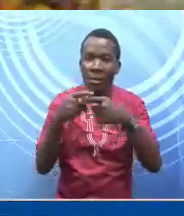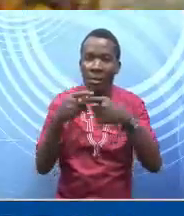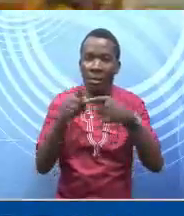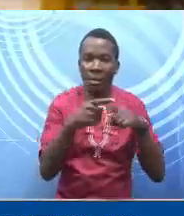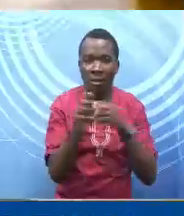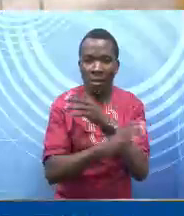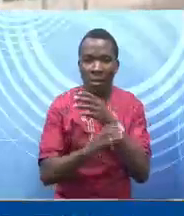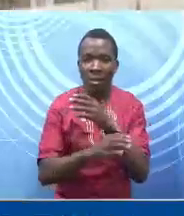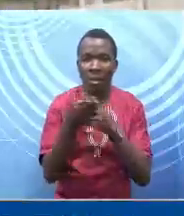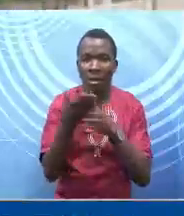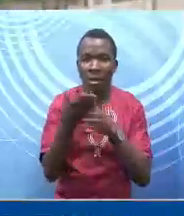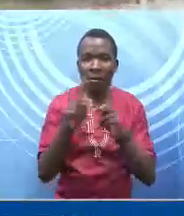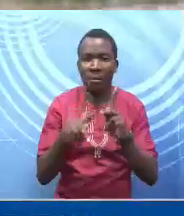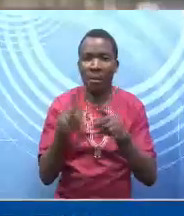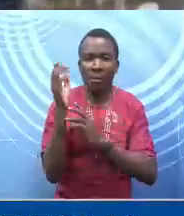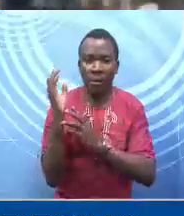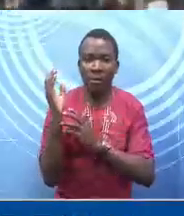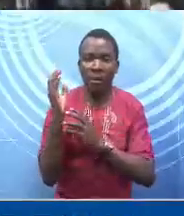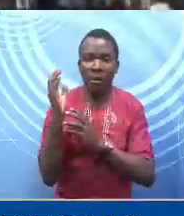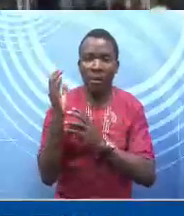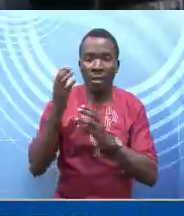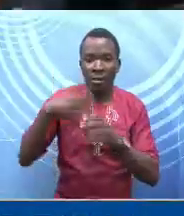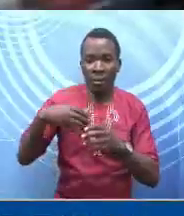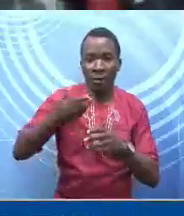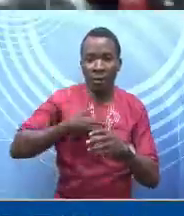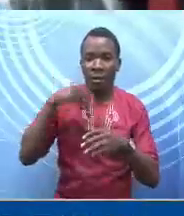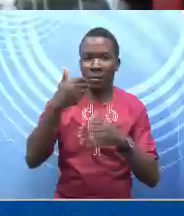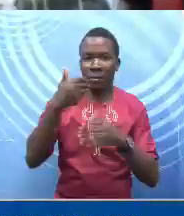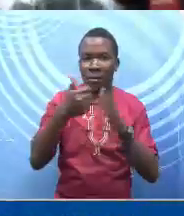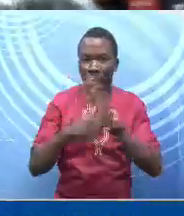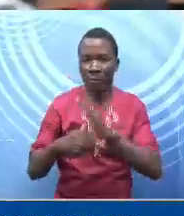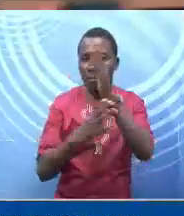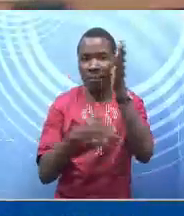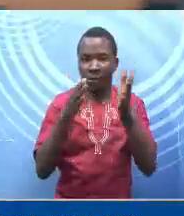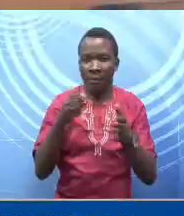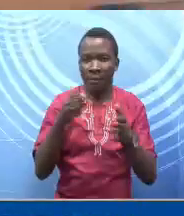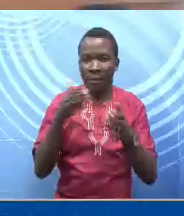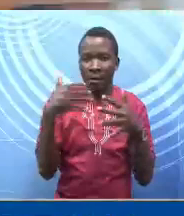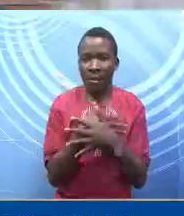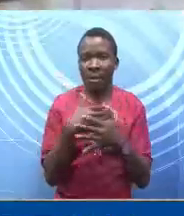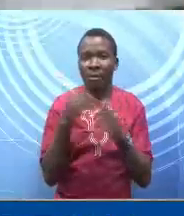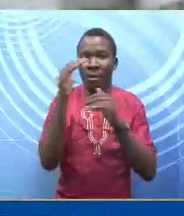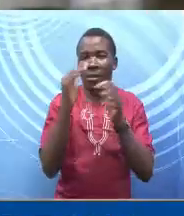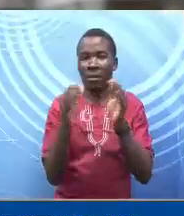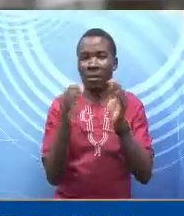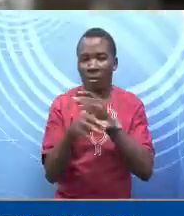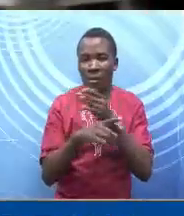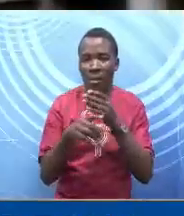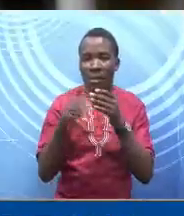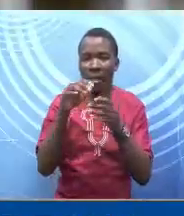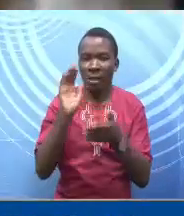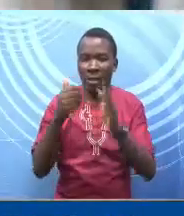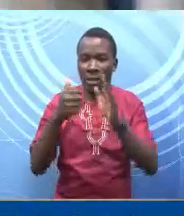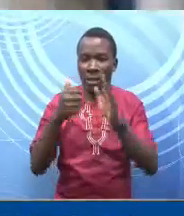bitwaza ubukungu bafite maze bagahohotera rubanda rugufi. Ikunze kumvikana ko abantu nk'aba batinywa n'inzego z'ibanze akenshi kandamiza